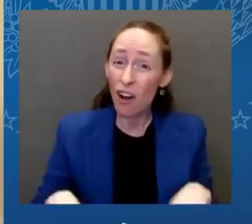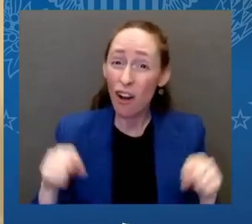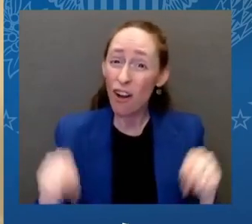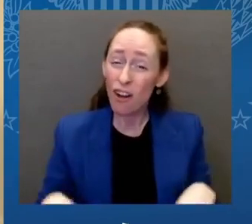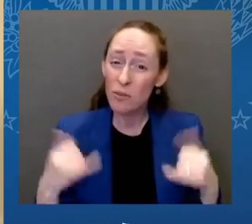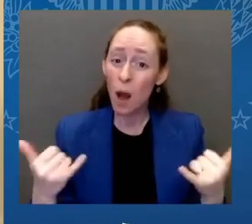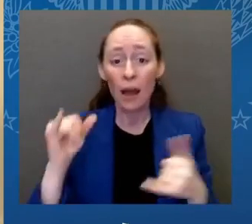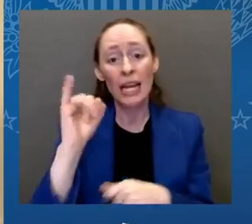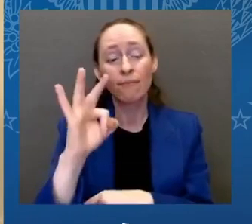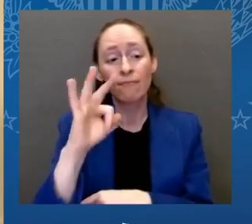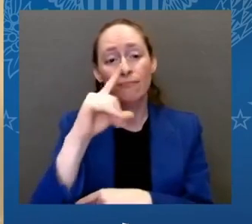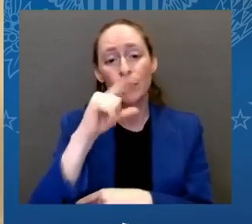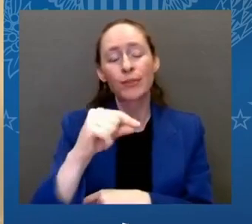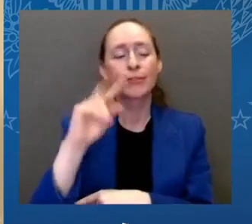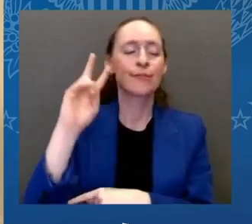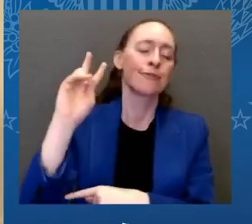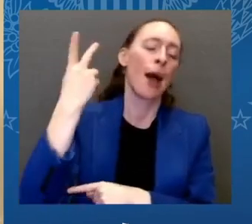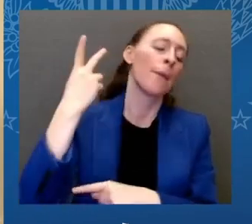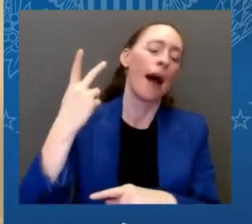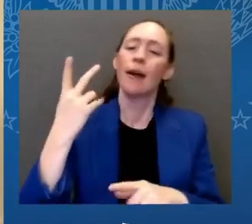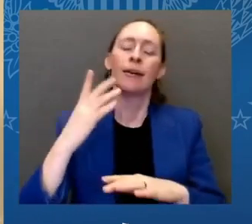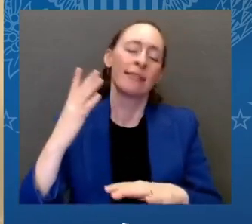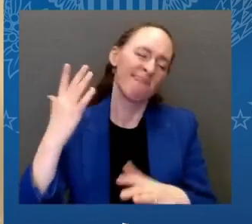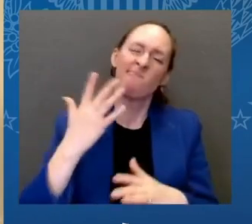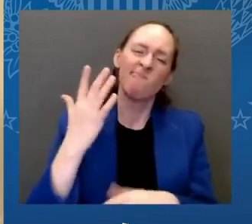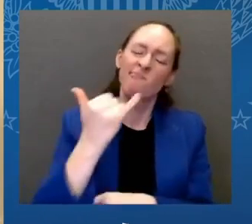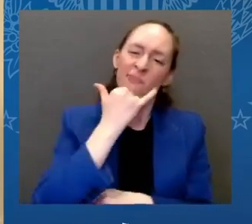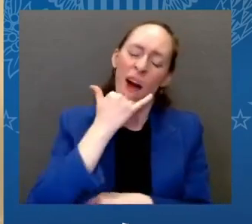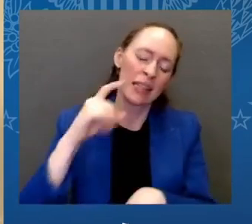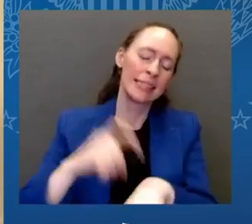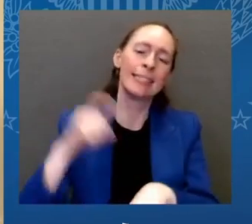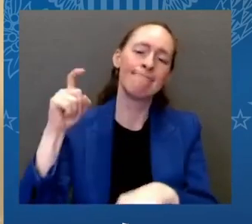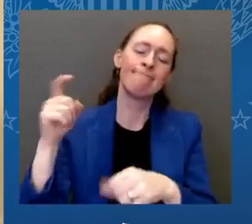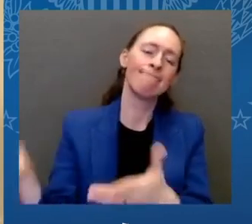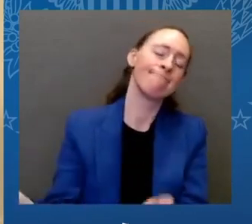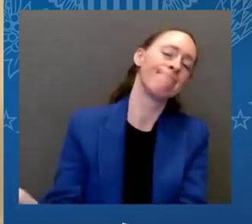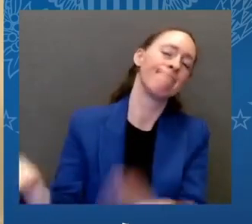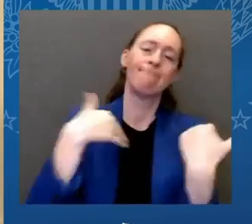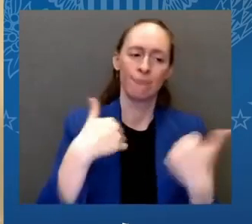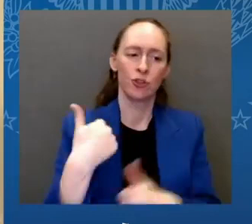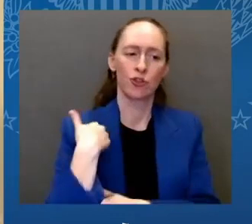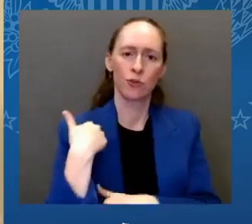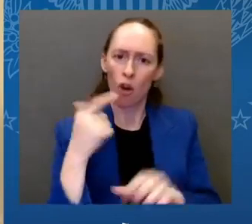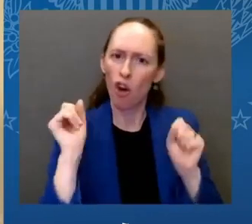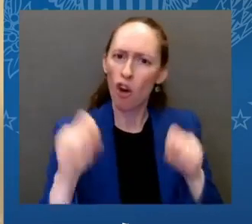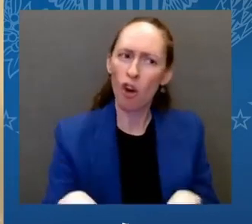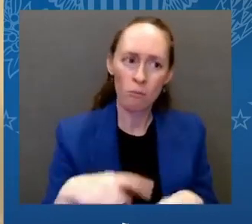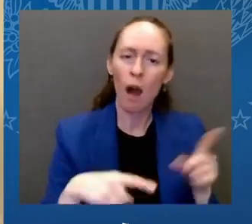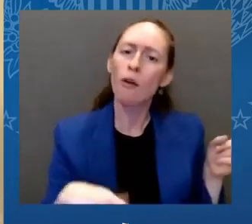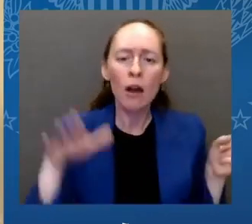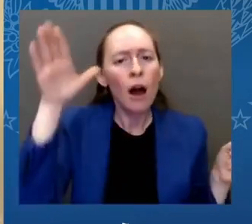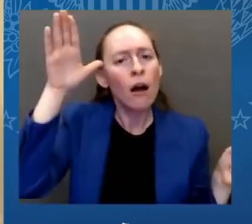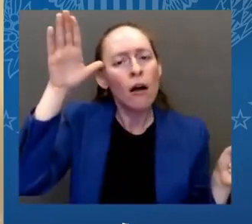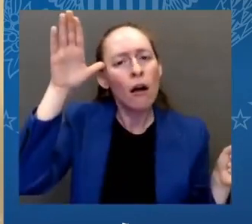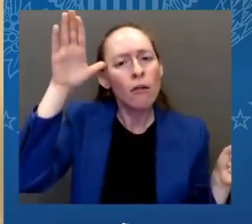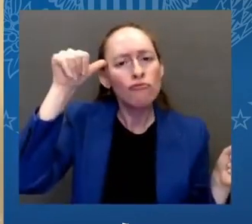була якась честь, то він би зробив це і закінчив її. Але це не трапиться. І це не трапиться зараз. Що буде наступне?